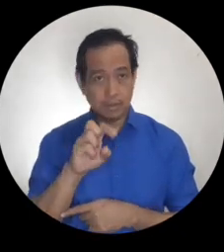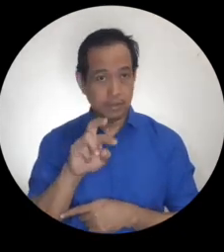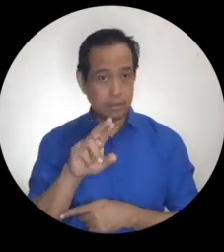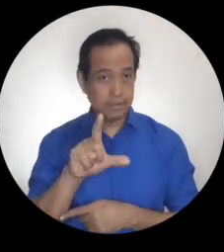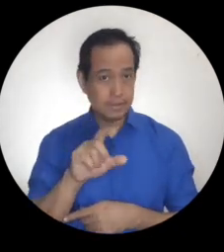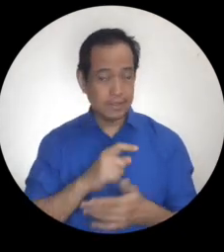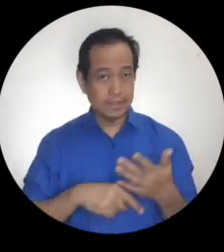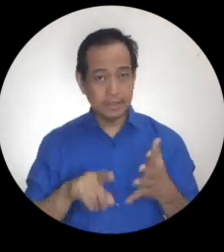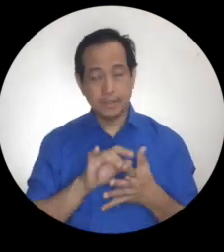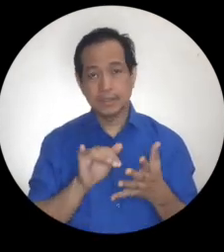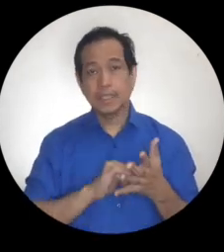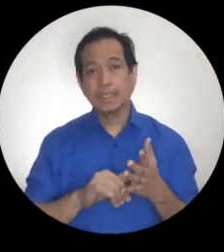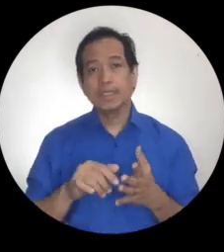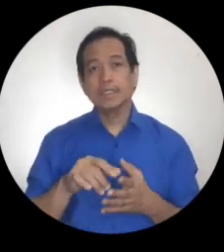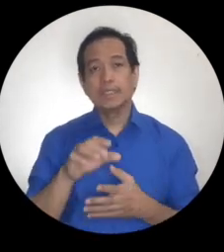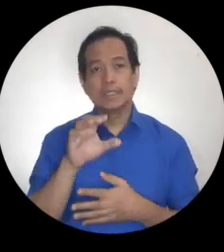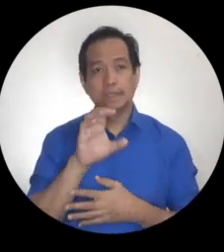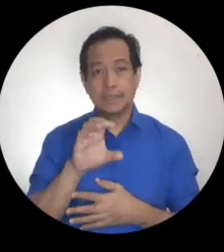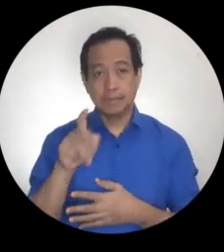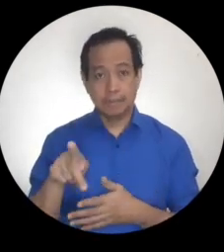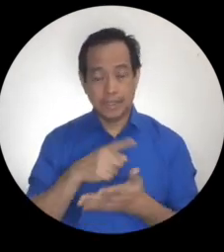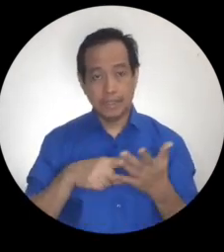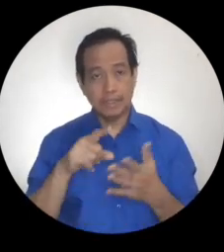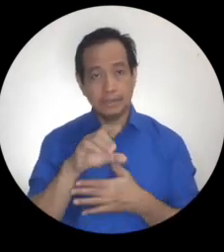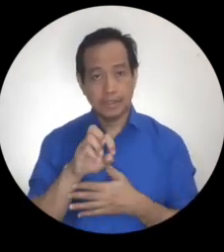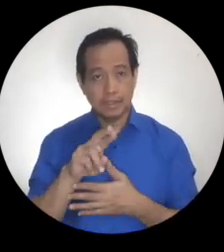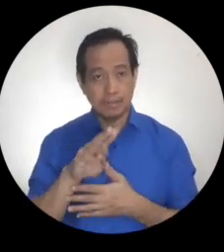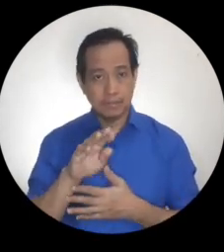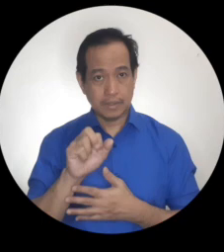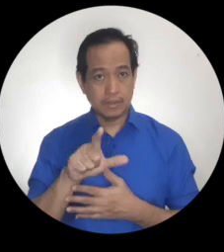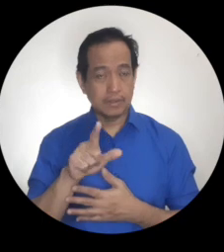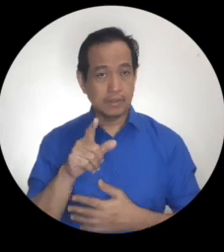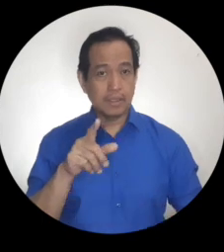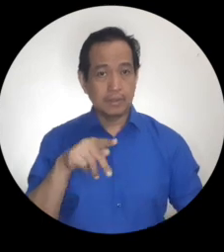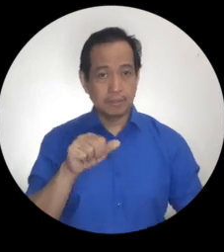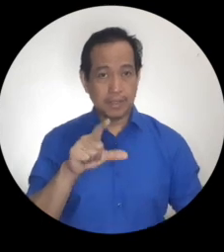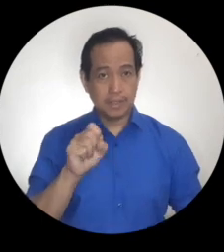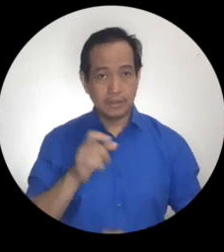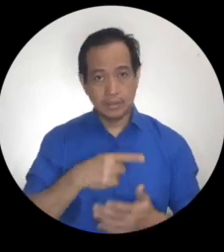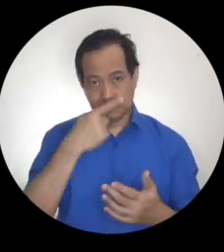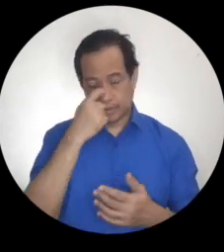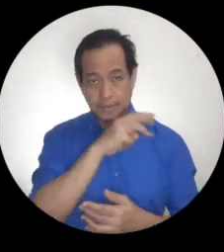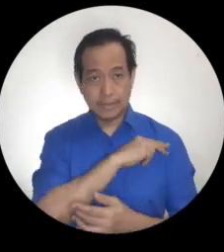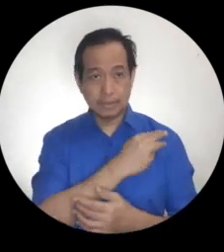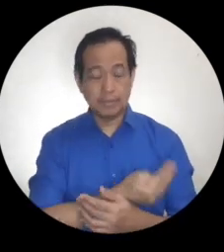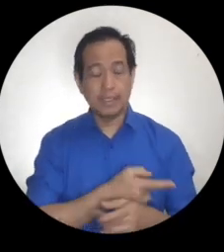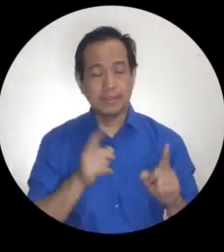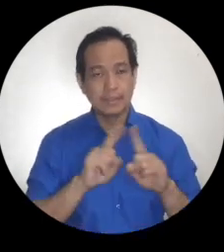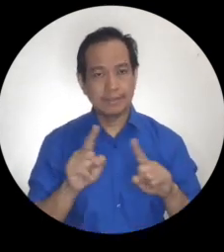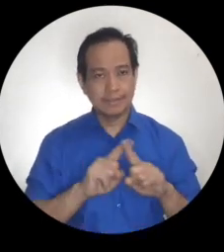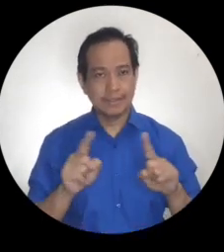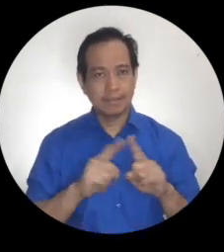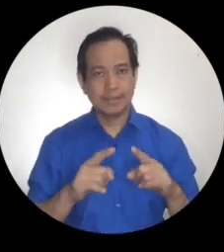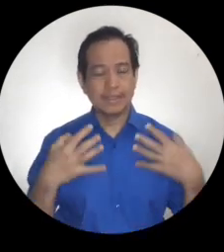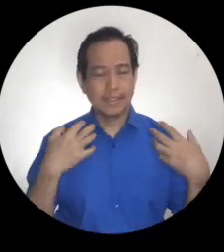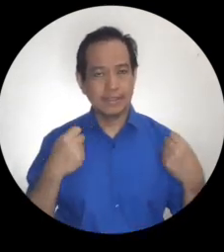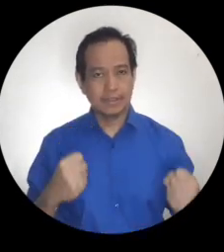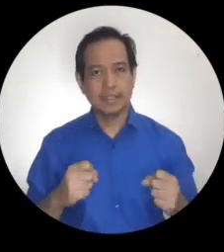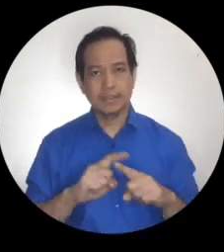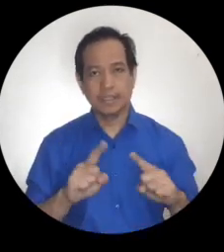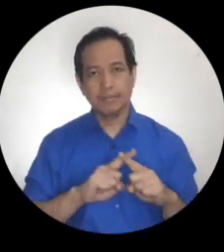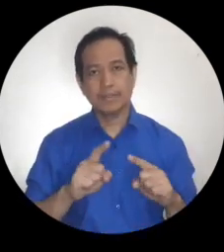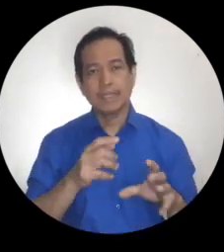Yung dahil sa, let's say, yung mga sakit katulad ng cerebral palsy. Dahil yung mga muscles ay magkakaiba yung